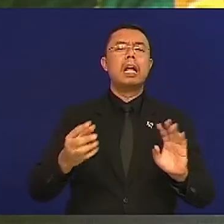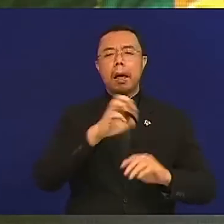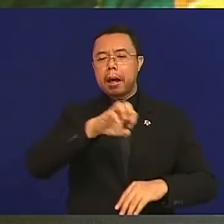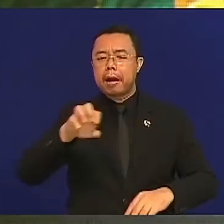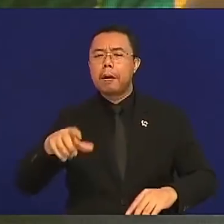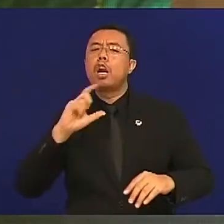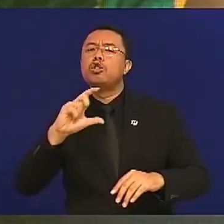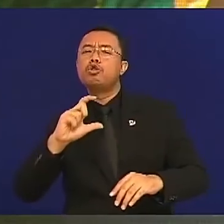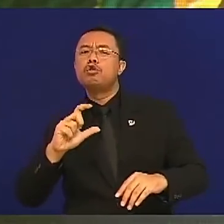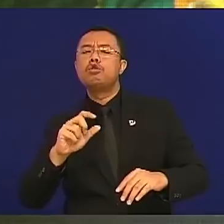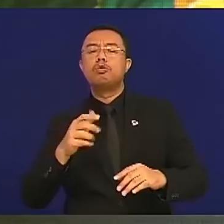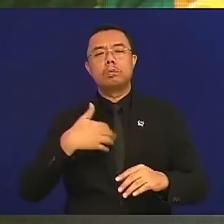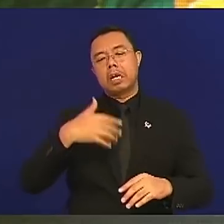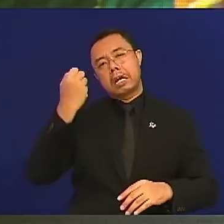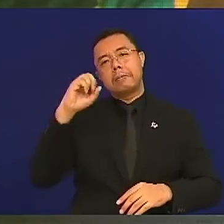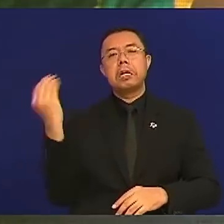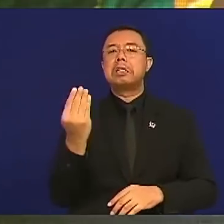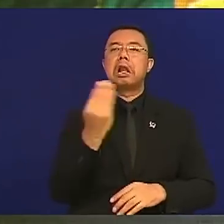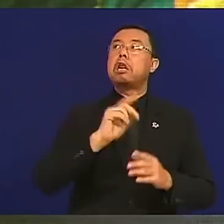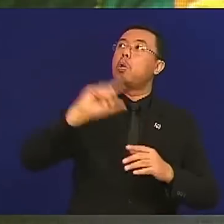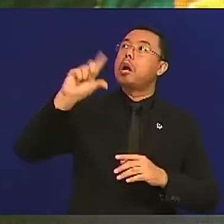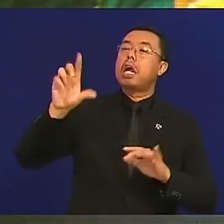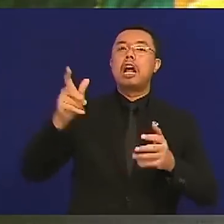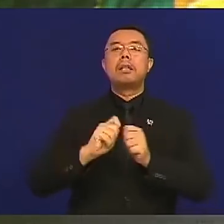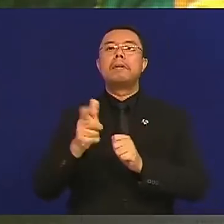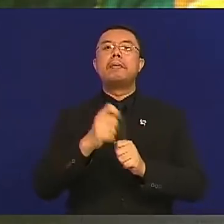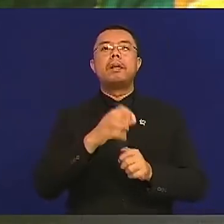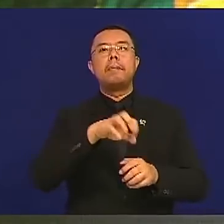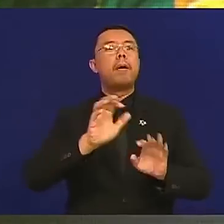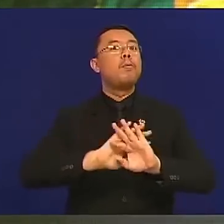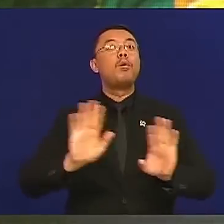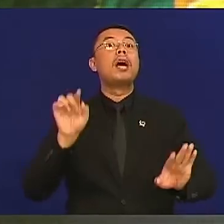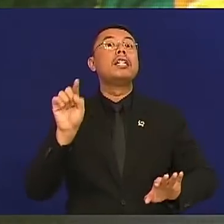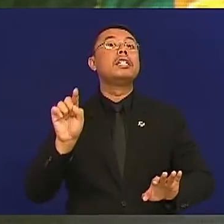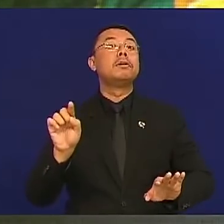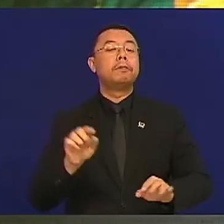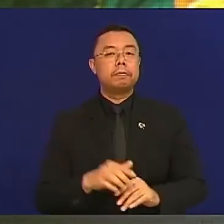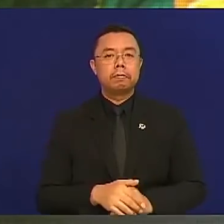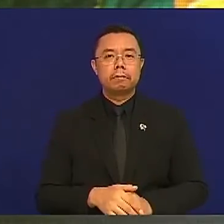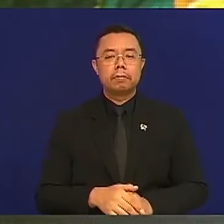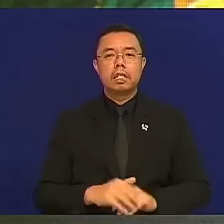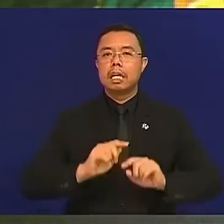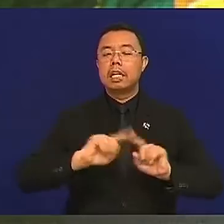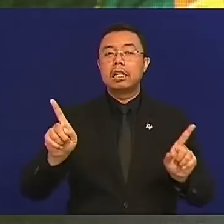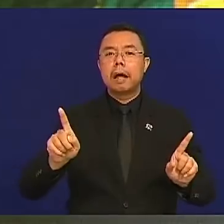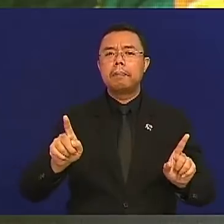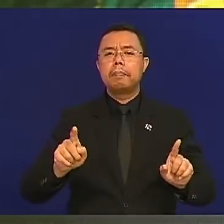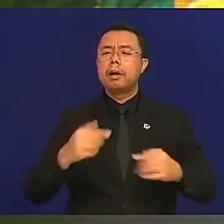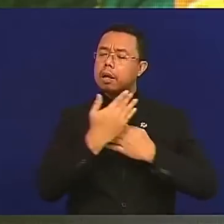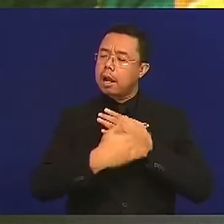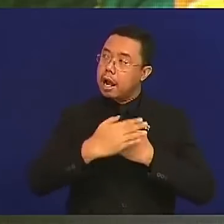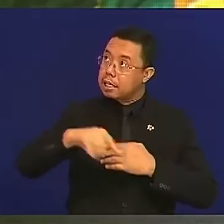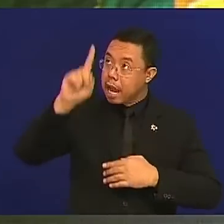Materi yang cukup sehingga bisa jalan-jalan ke luar negeri atau beli barang. Bukan di situ. Tetapi kasih Allah